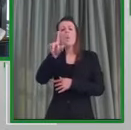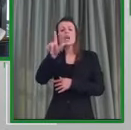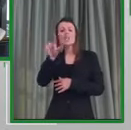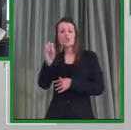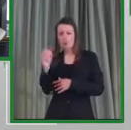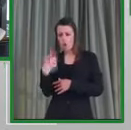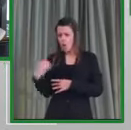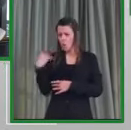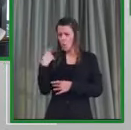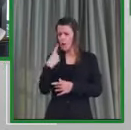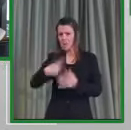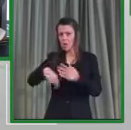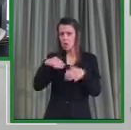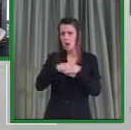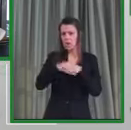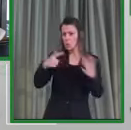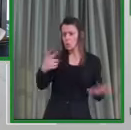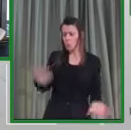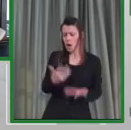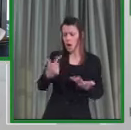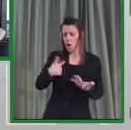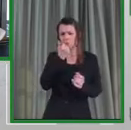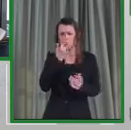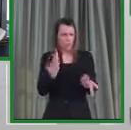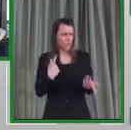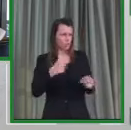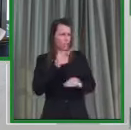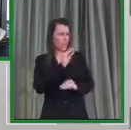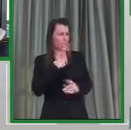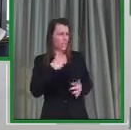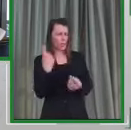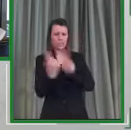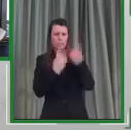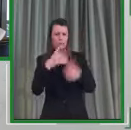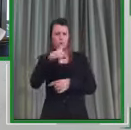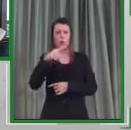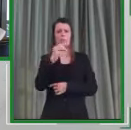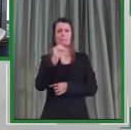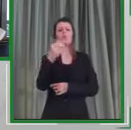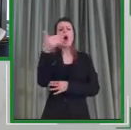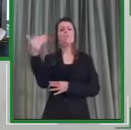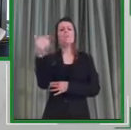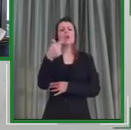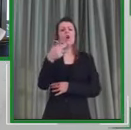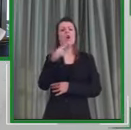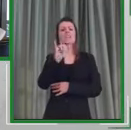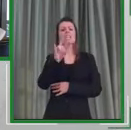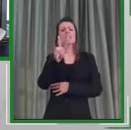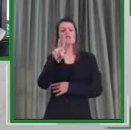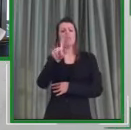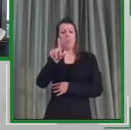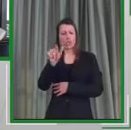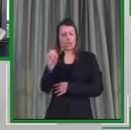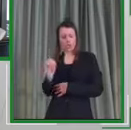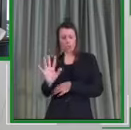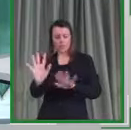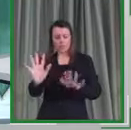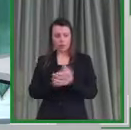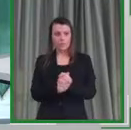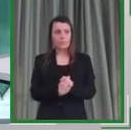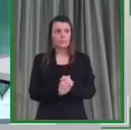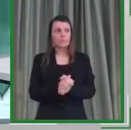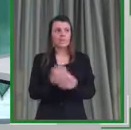parliamo e spieghiamo la situazione più sicura il tema del pio albergo trivulzio è un dato